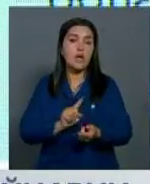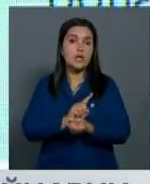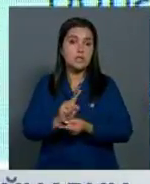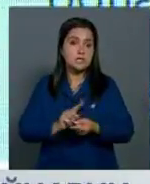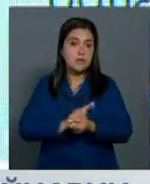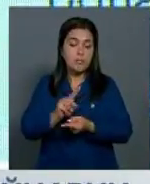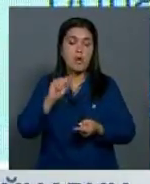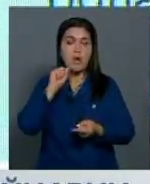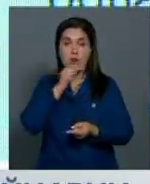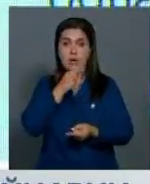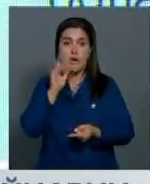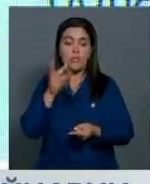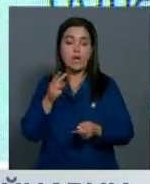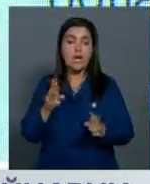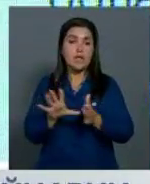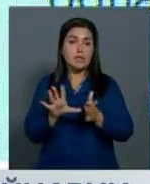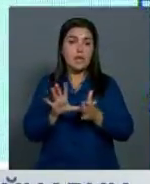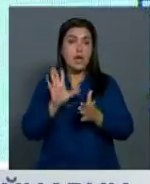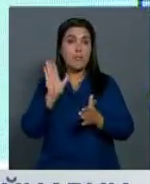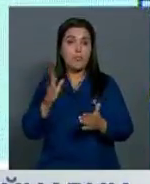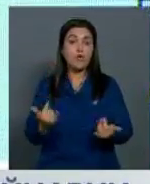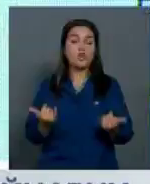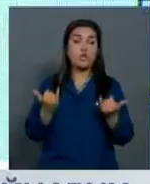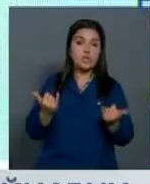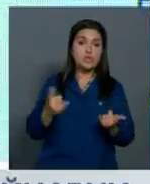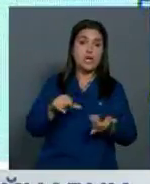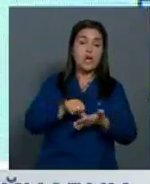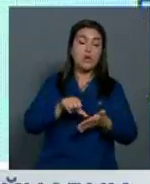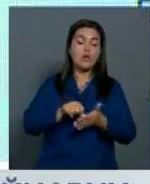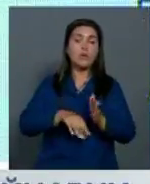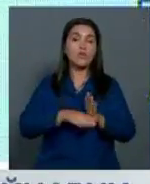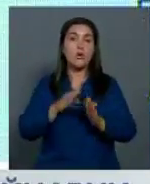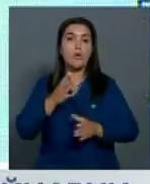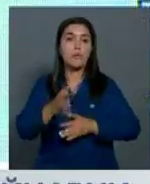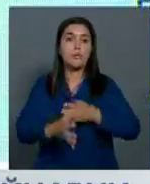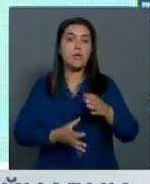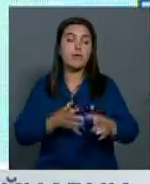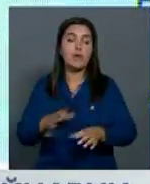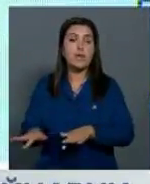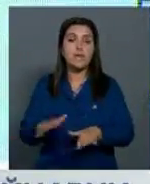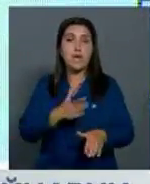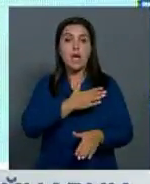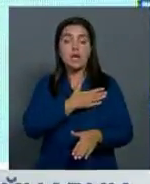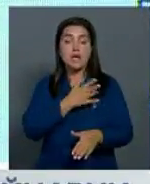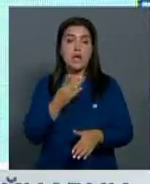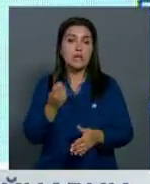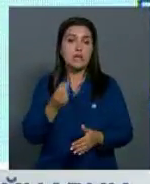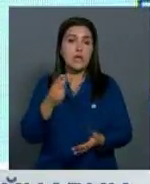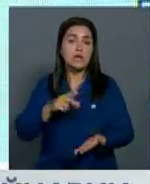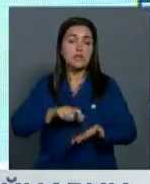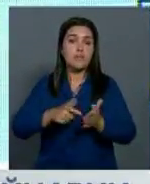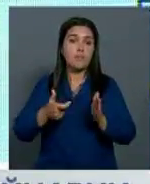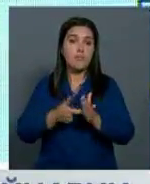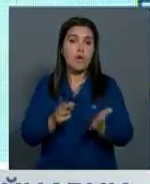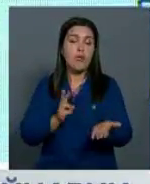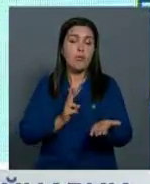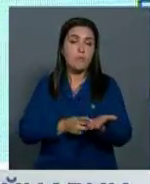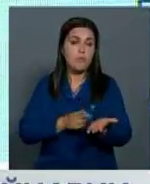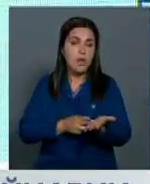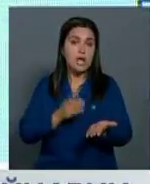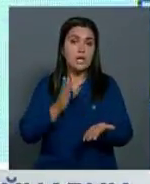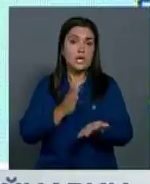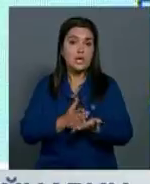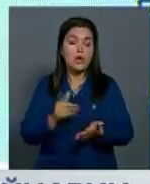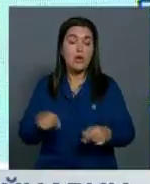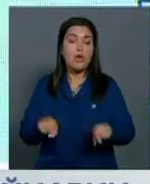площадкой для энергии будущего. Сегодня здесь представлены лучшие мировые разработки. Наш национальный павильон является тому подтверждением.